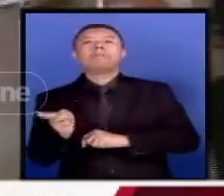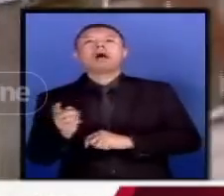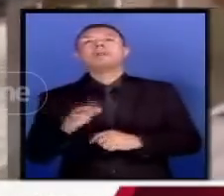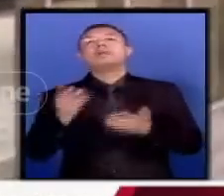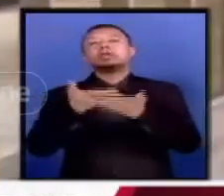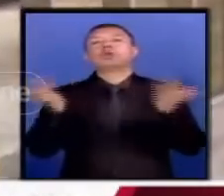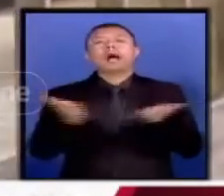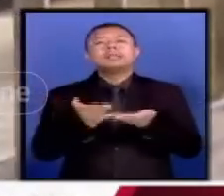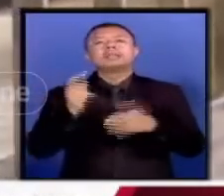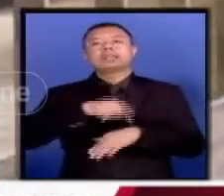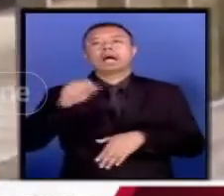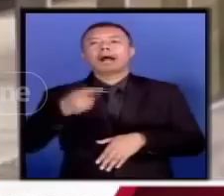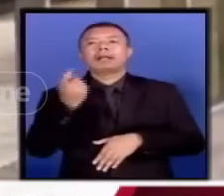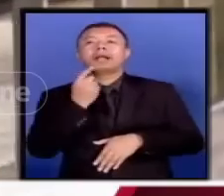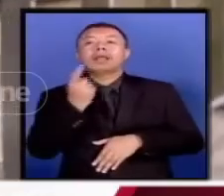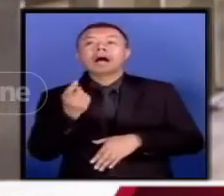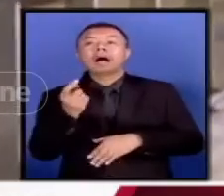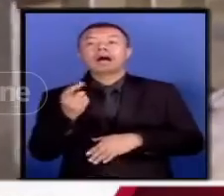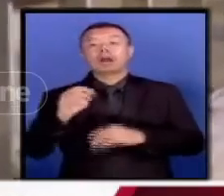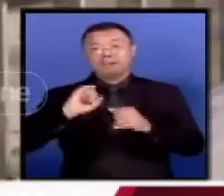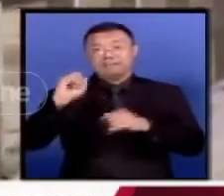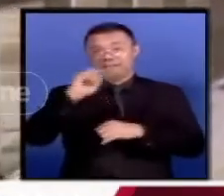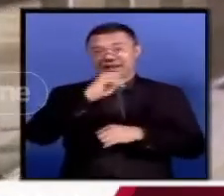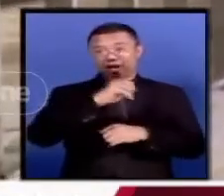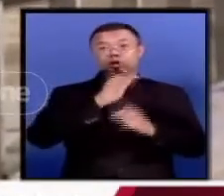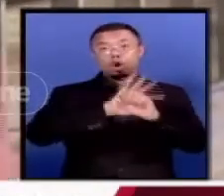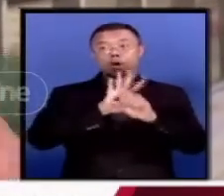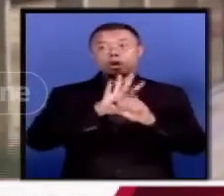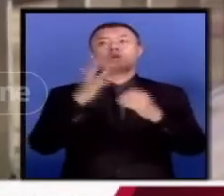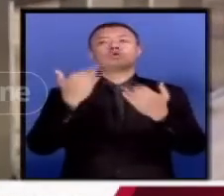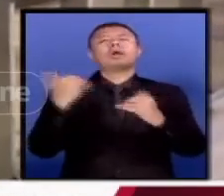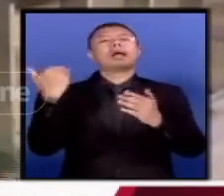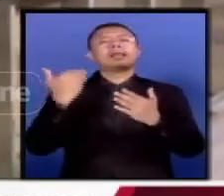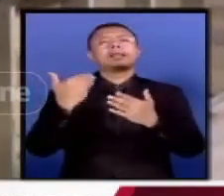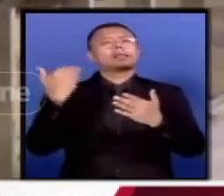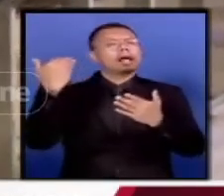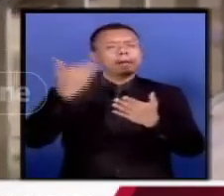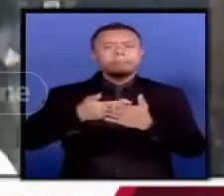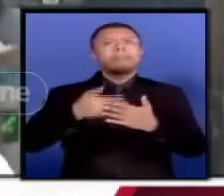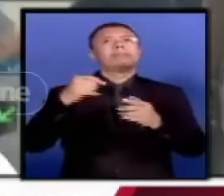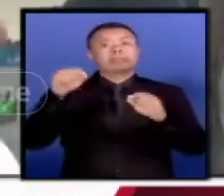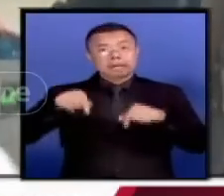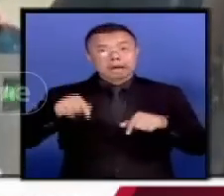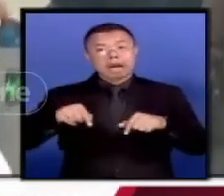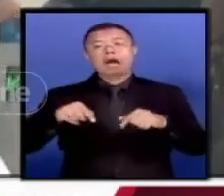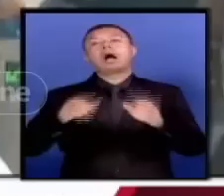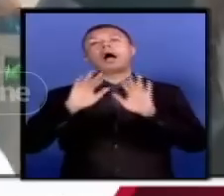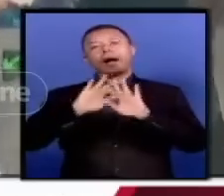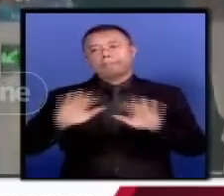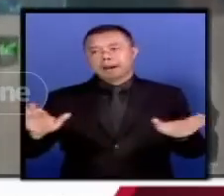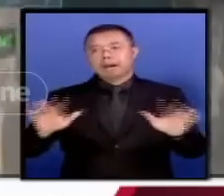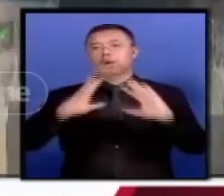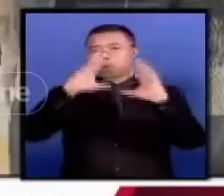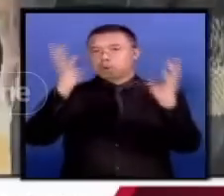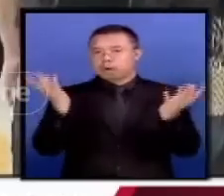perkembangan situasi terkini mengenai penanganan virus COVID-19 ini semakin terkendali di dunia, dan juga beberapa